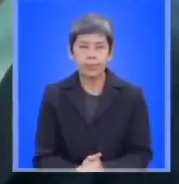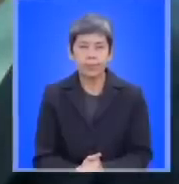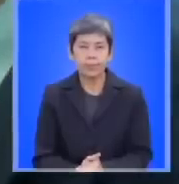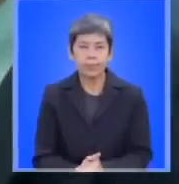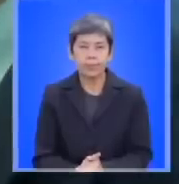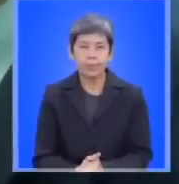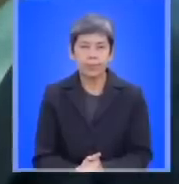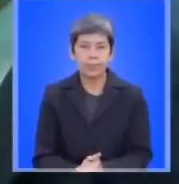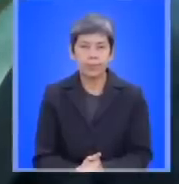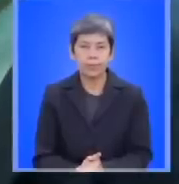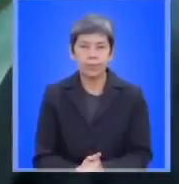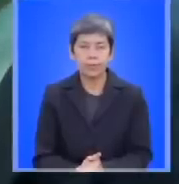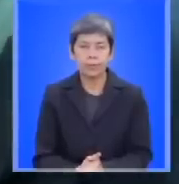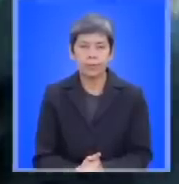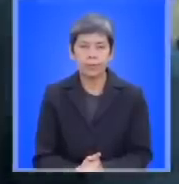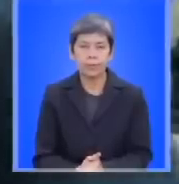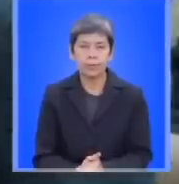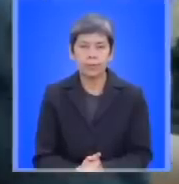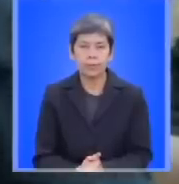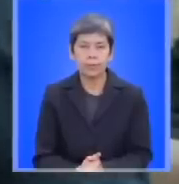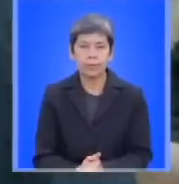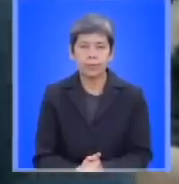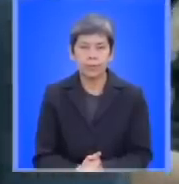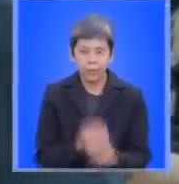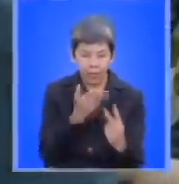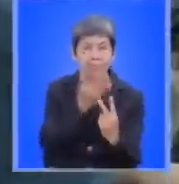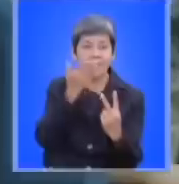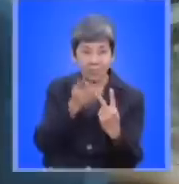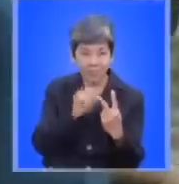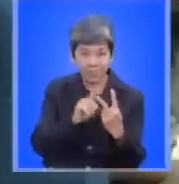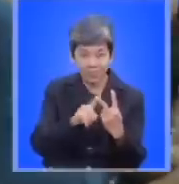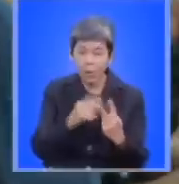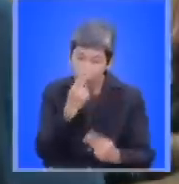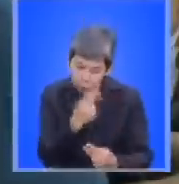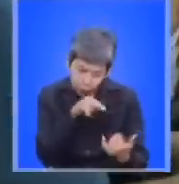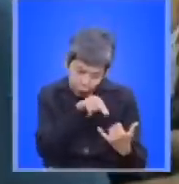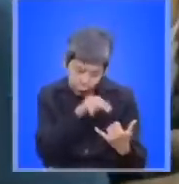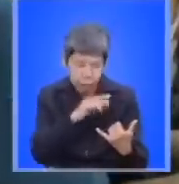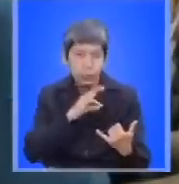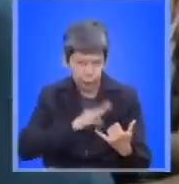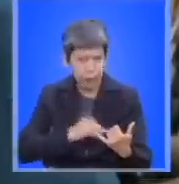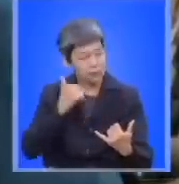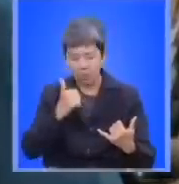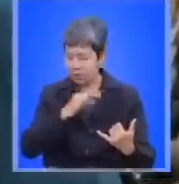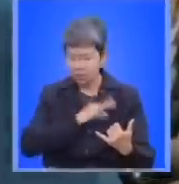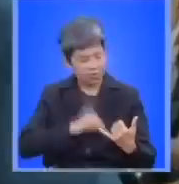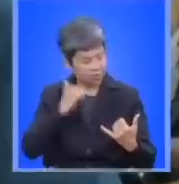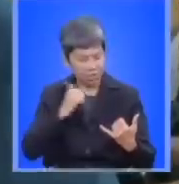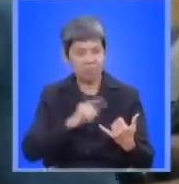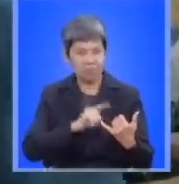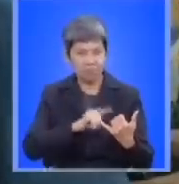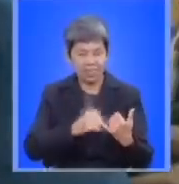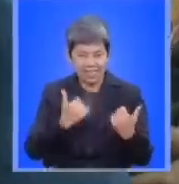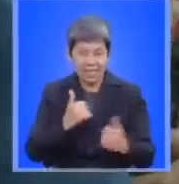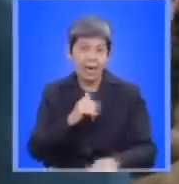ส่วนอีกรายนึงอาการดีขึ้น ดีมากนะครับและต